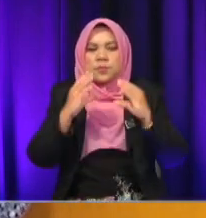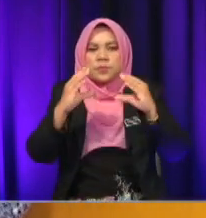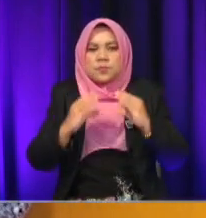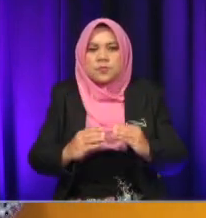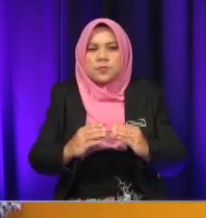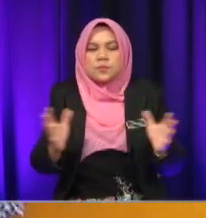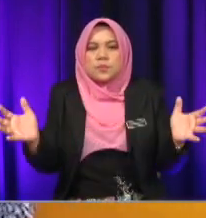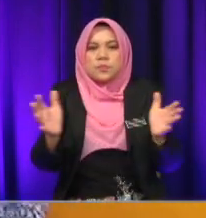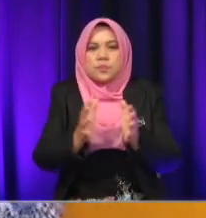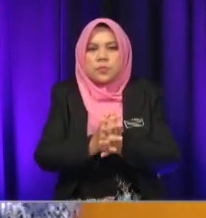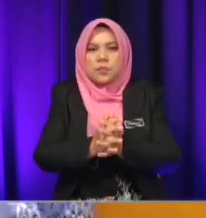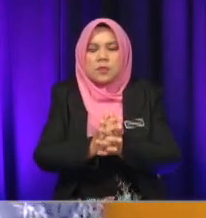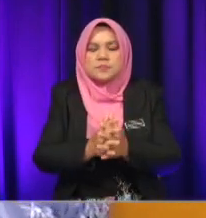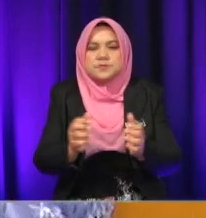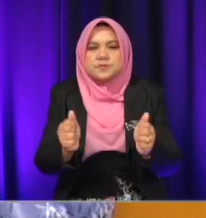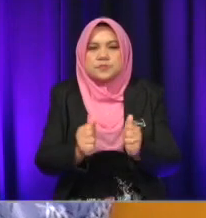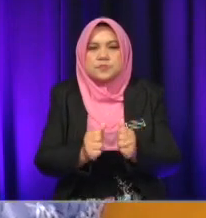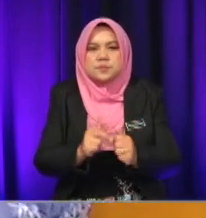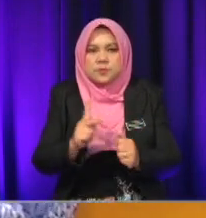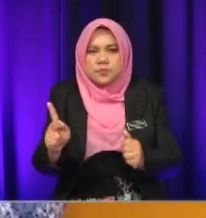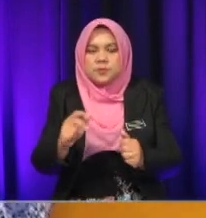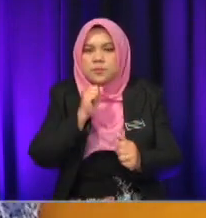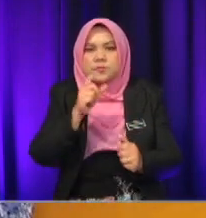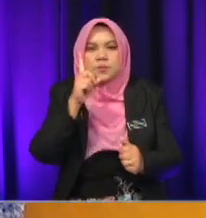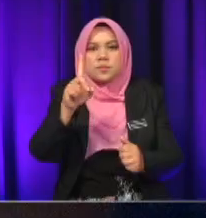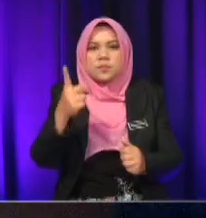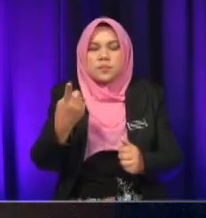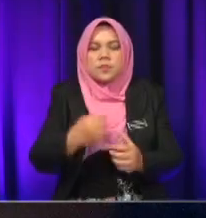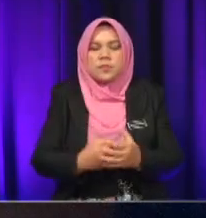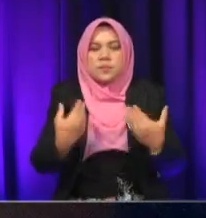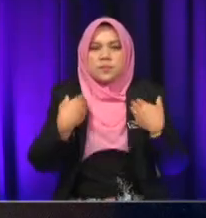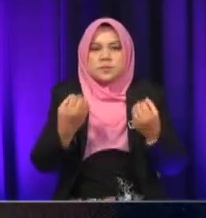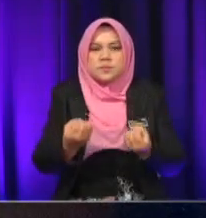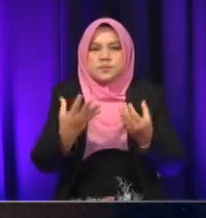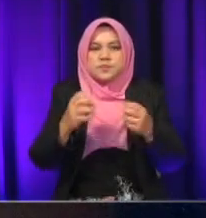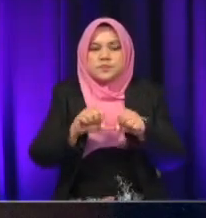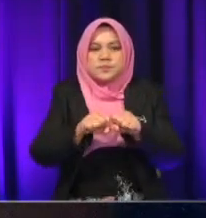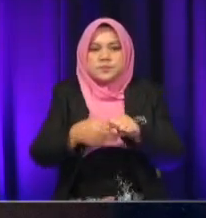kita gabungkan. Bukan supaya, satu saja, beberapa. Jadi supaya